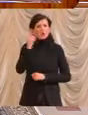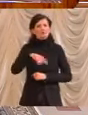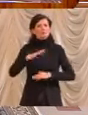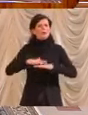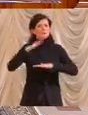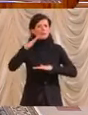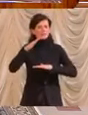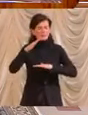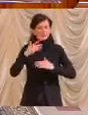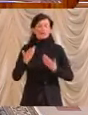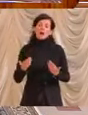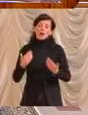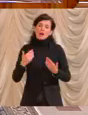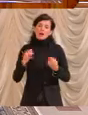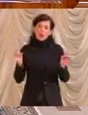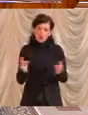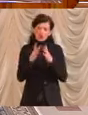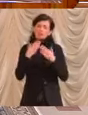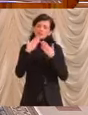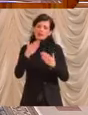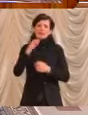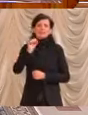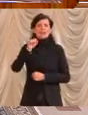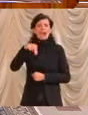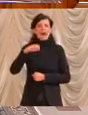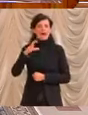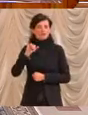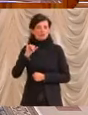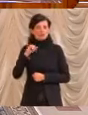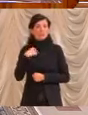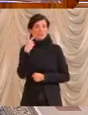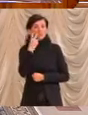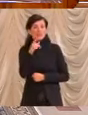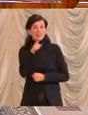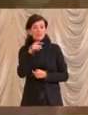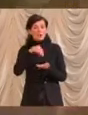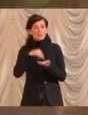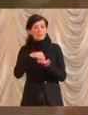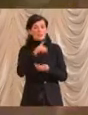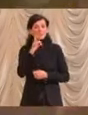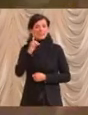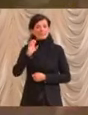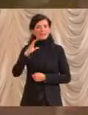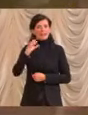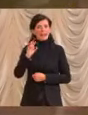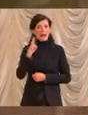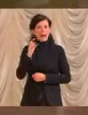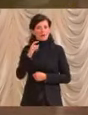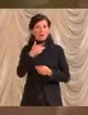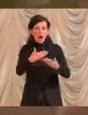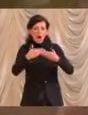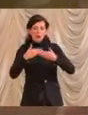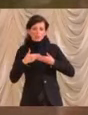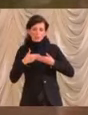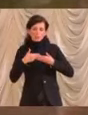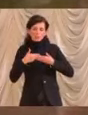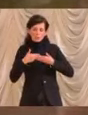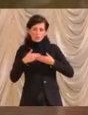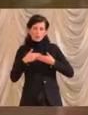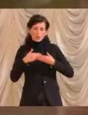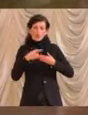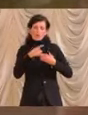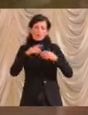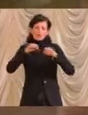mattina, e ringraziare ancora l'ANCI, vedo Presidente De Caro, per l'aiuto e il contributo a questo sforzo e questo